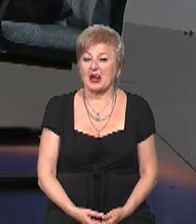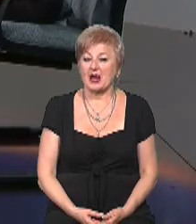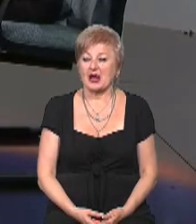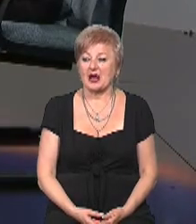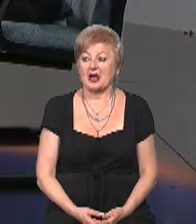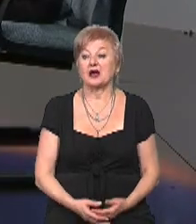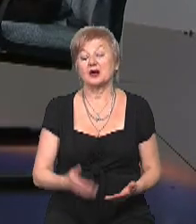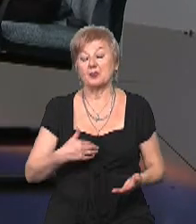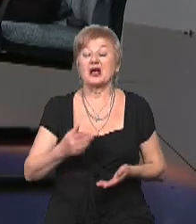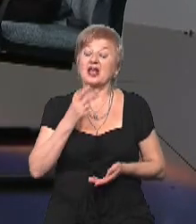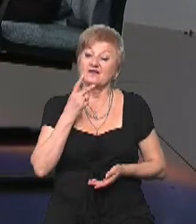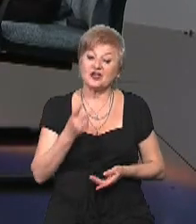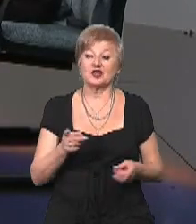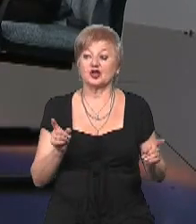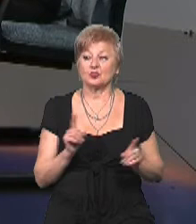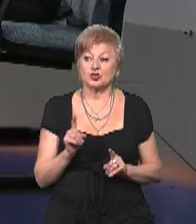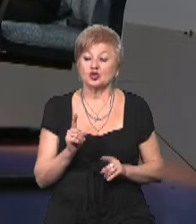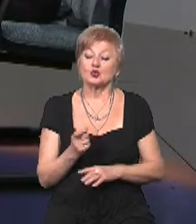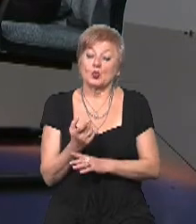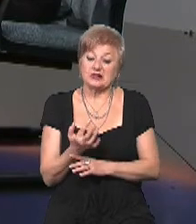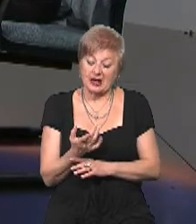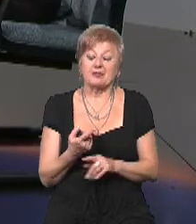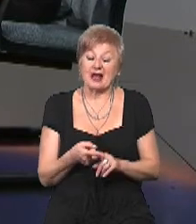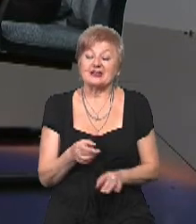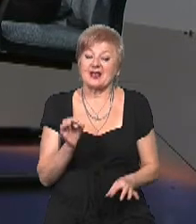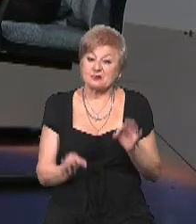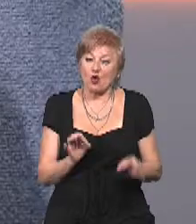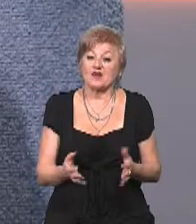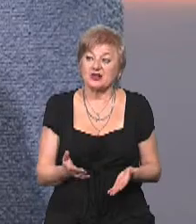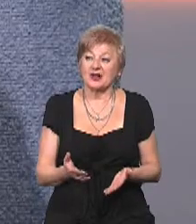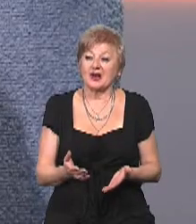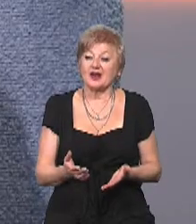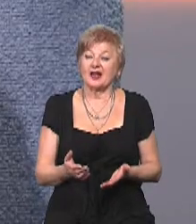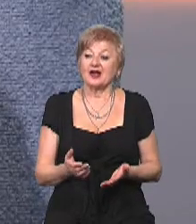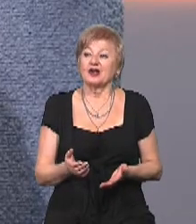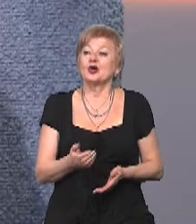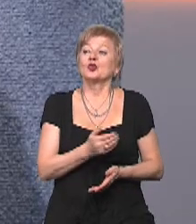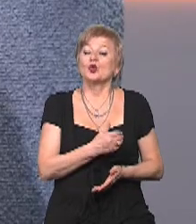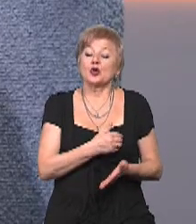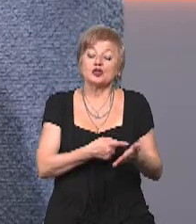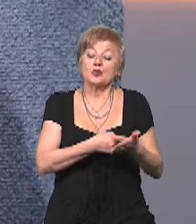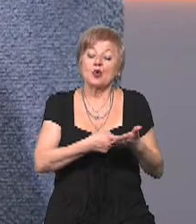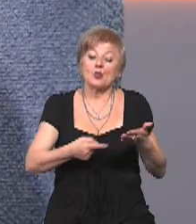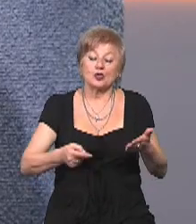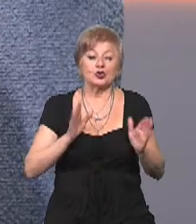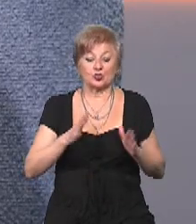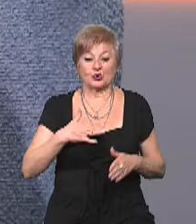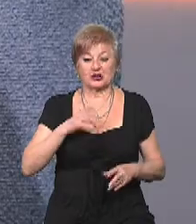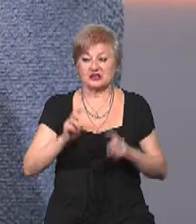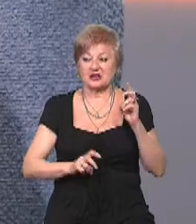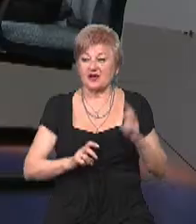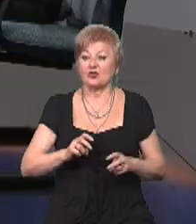Ну, ми бачимо, що вимоги є справедливими, це цитую представника. Хотіли б почерпнути не тільки феросплавних, от